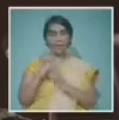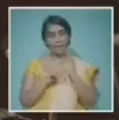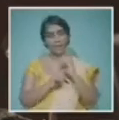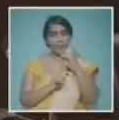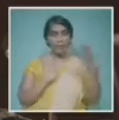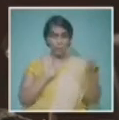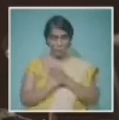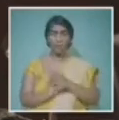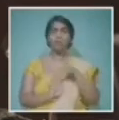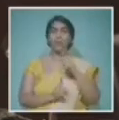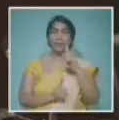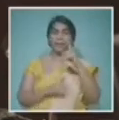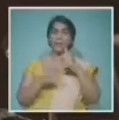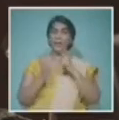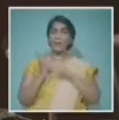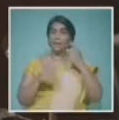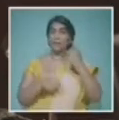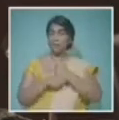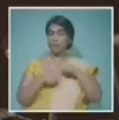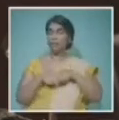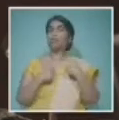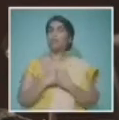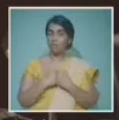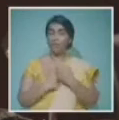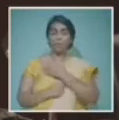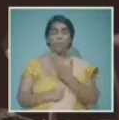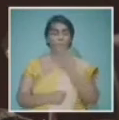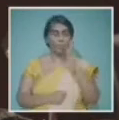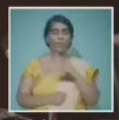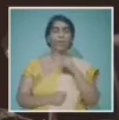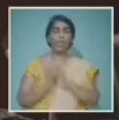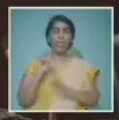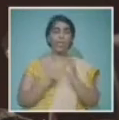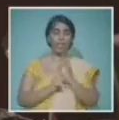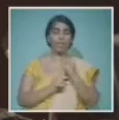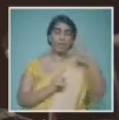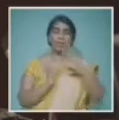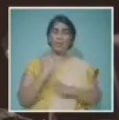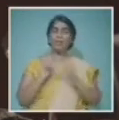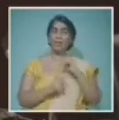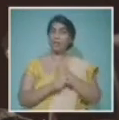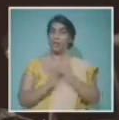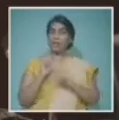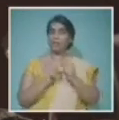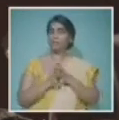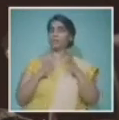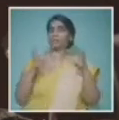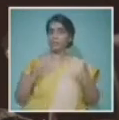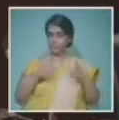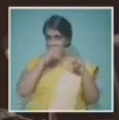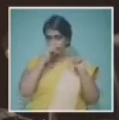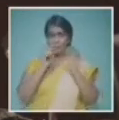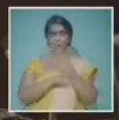එකතු කරගන්නවා නම් ඒක ජාතික ආණ්ඩුවක් කියලා නාමකරණය කරලා ඒගොල්ලන්ට හැකියාව තිබෙනවා අමාත්‍ය ධූර, නියෝජ්‍ය අමාත්‍ය ධූර, රාජ්‍ය අමාත්‍ය ධූර වැඩි කරගන්න. ඒ අනුව